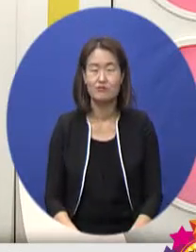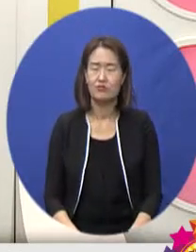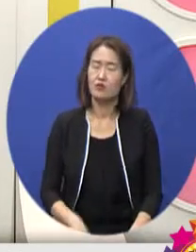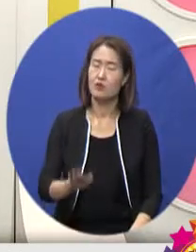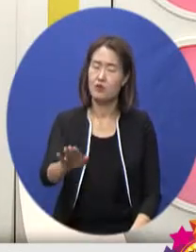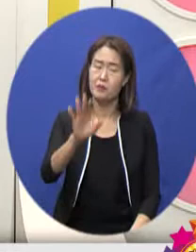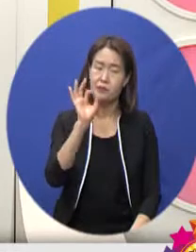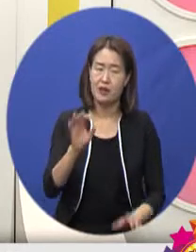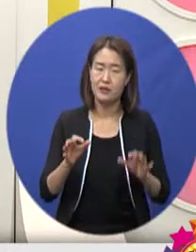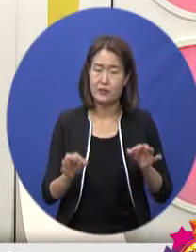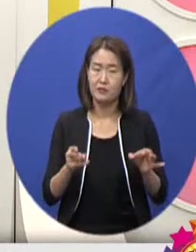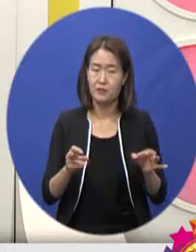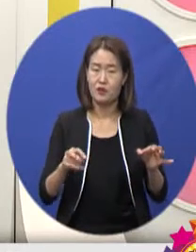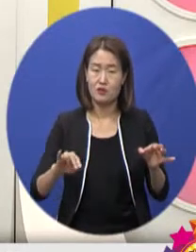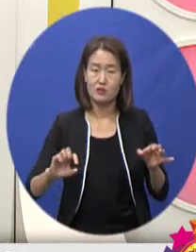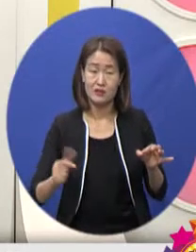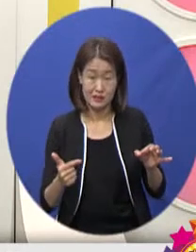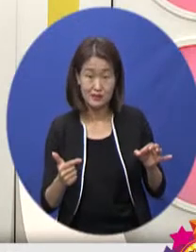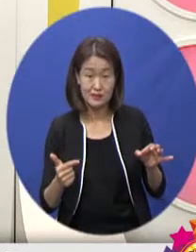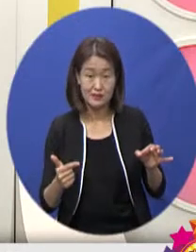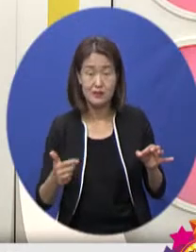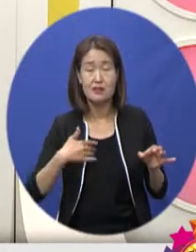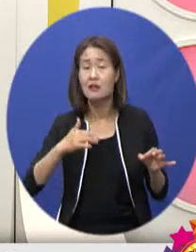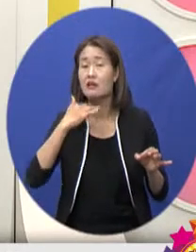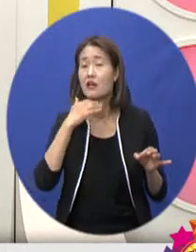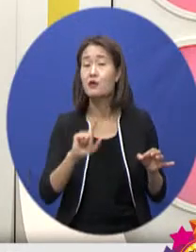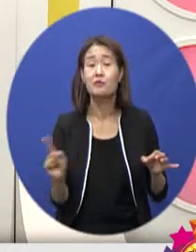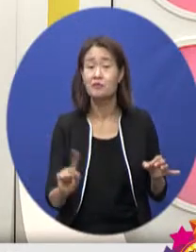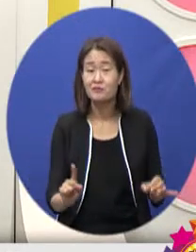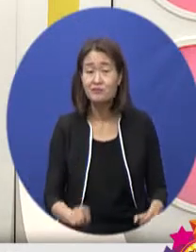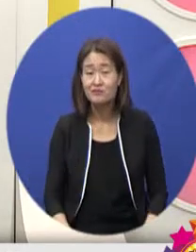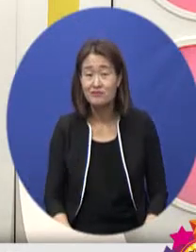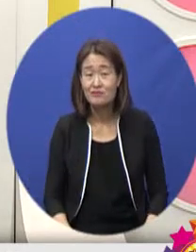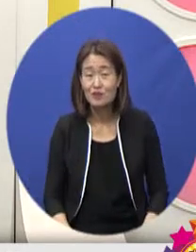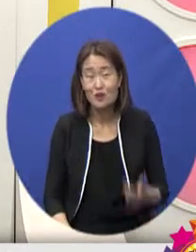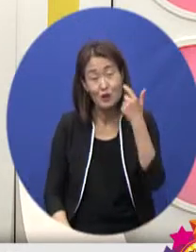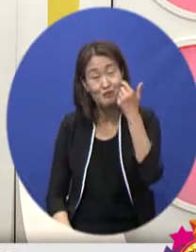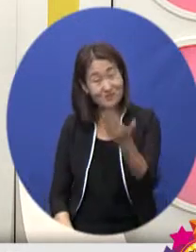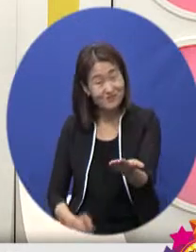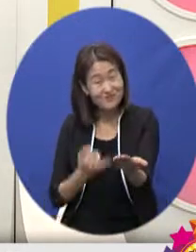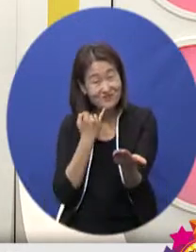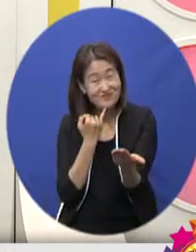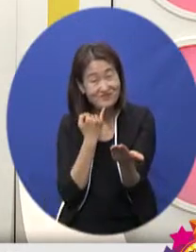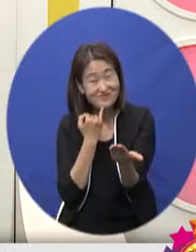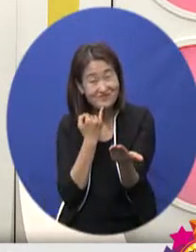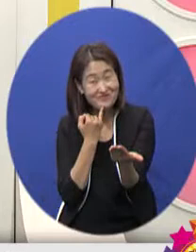그러면 네. 우리 김영신님은 예, 예. 내 나이가 어떤지 여쭤봐도 될까요?